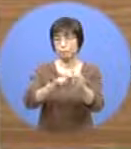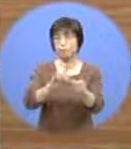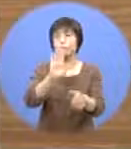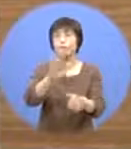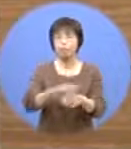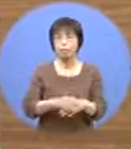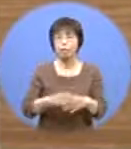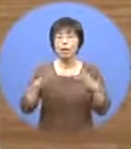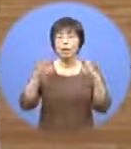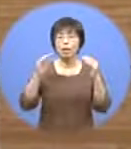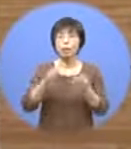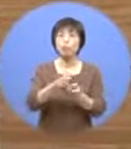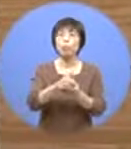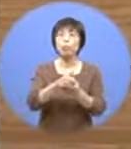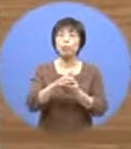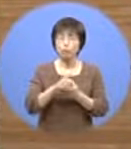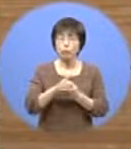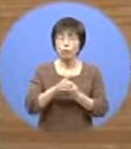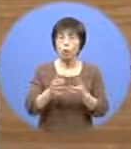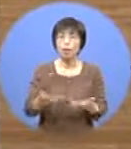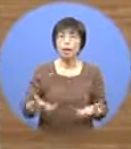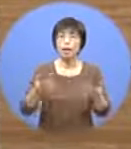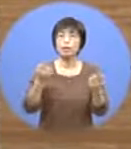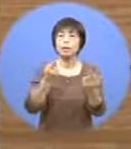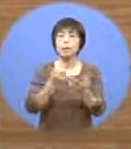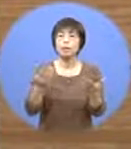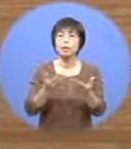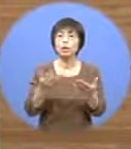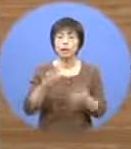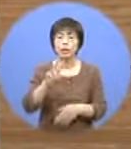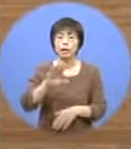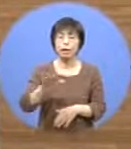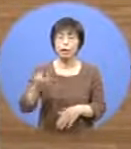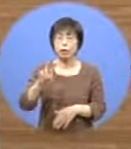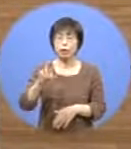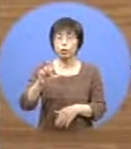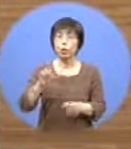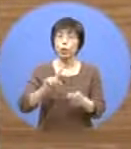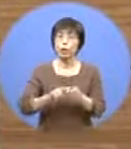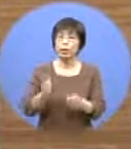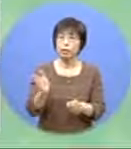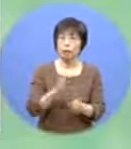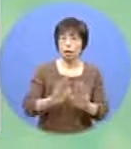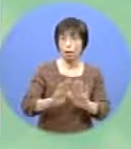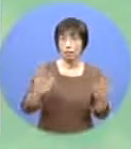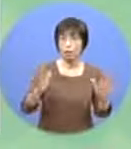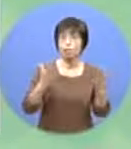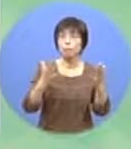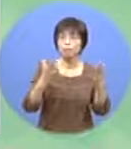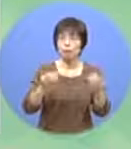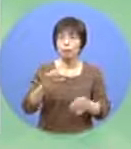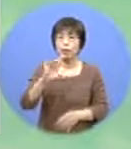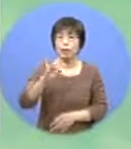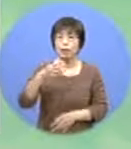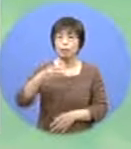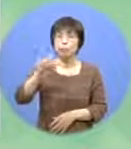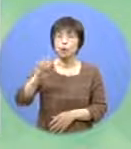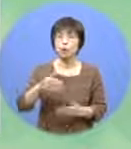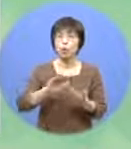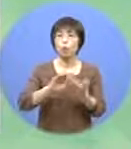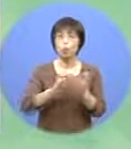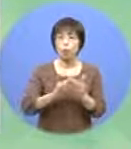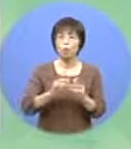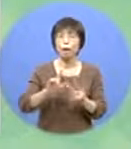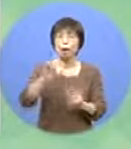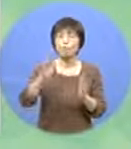和みの村活性化支援事業は平成25年度より実施してきました。君野町の上高